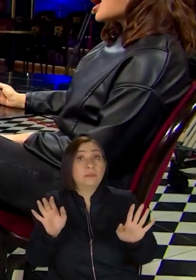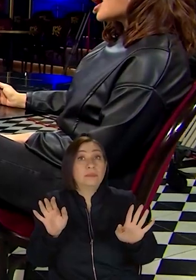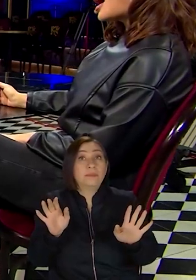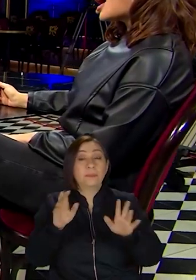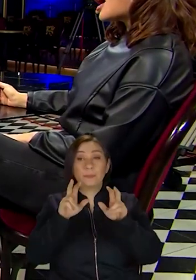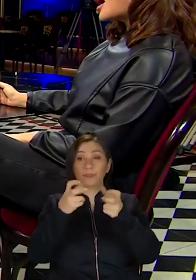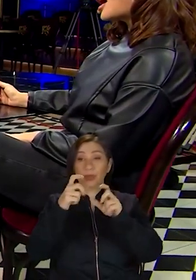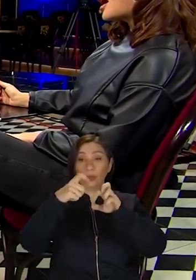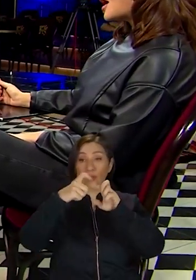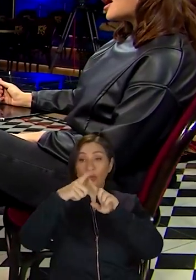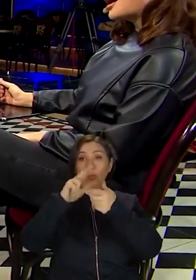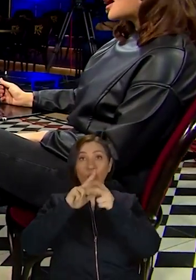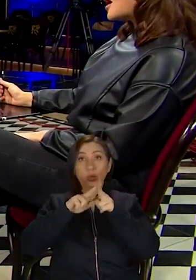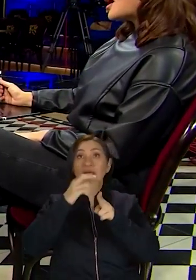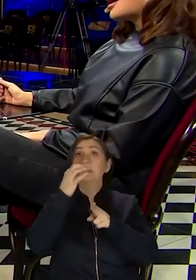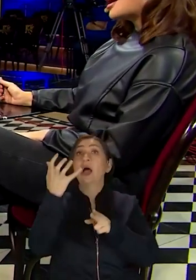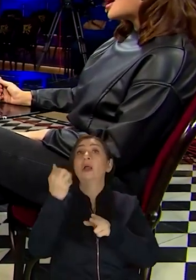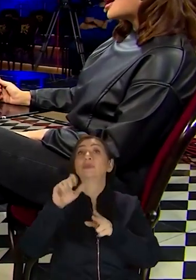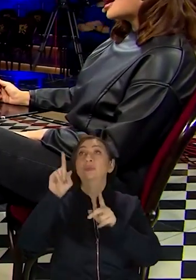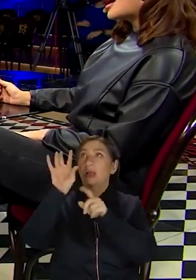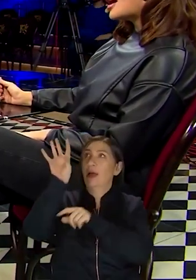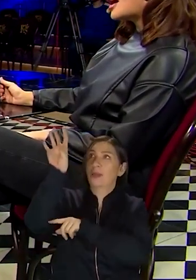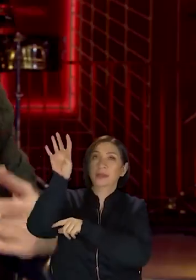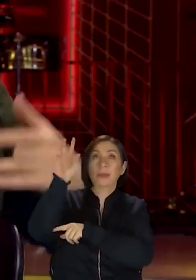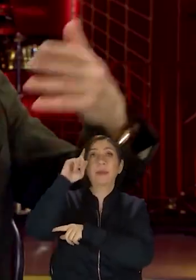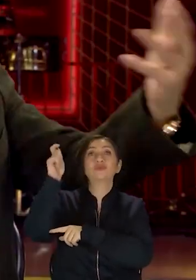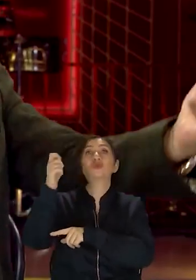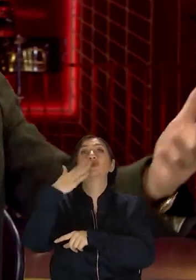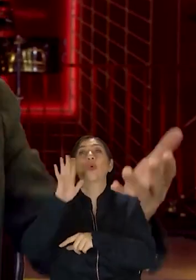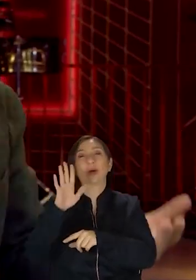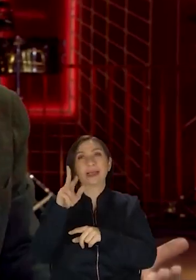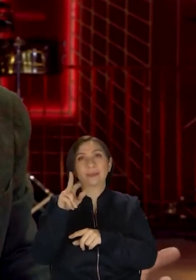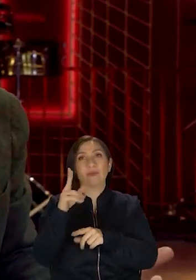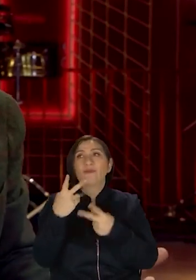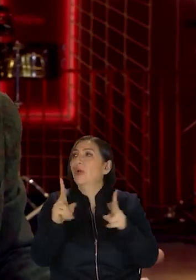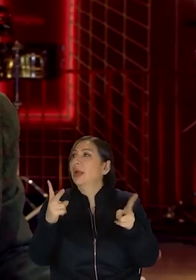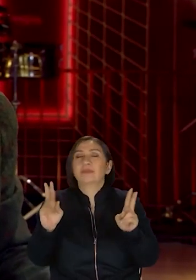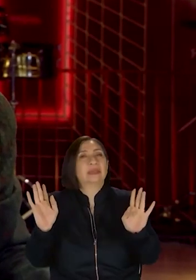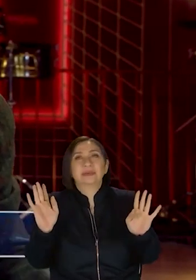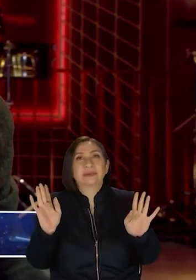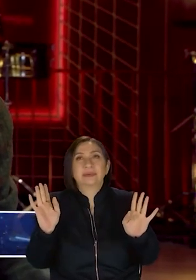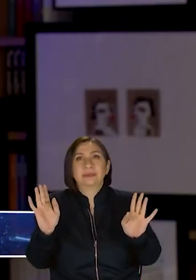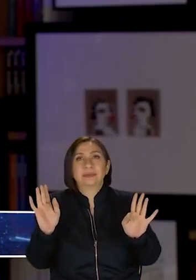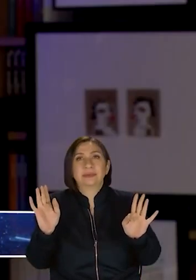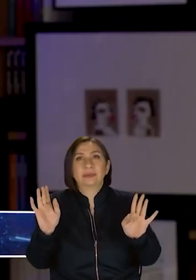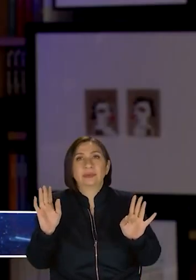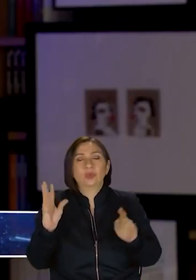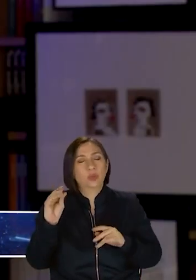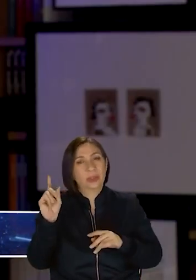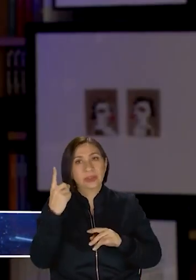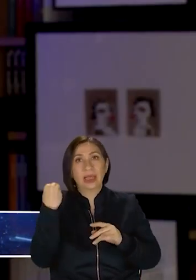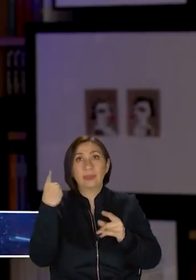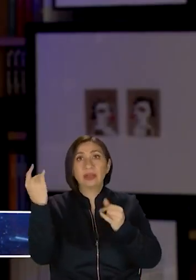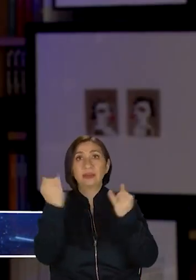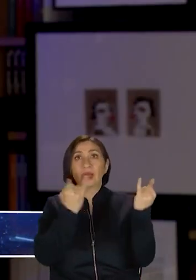Yani radyo televizyon üst kurulundan izin alınmamış, bir anten başvurusunda bulunulmamış falan filan fark etmez. Çok ilginç. Yeni bir